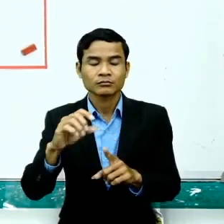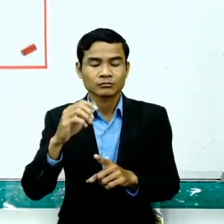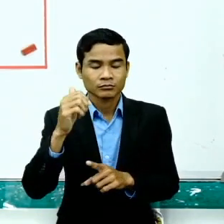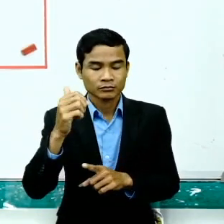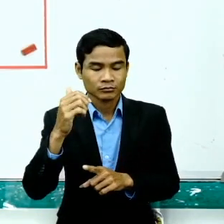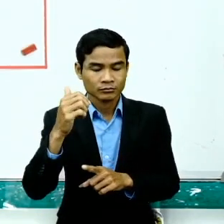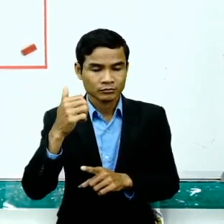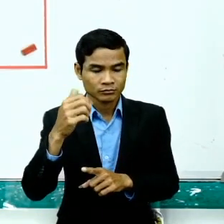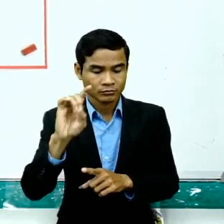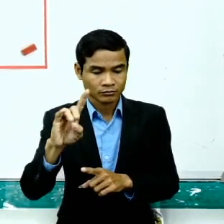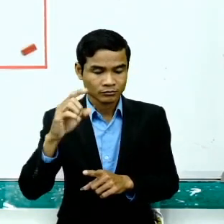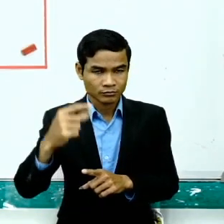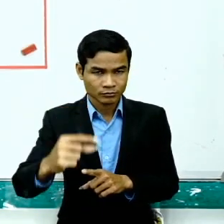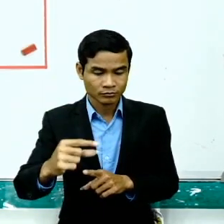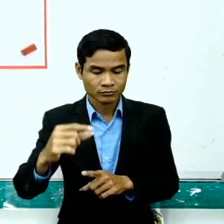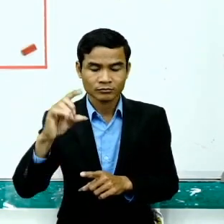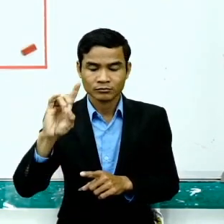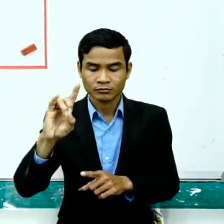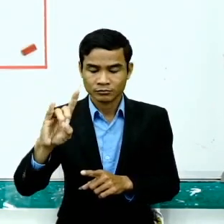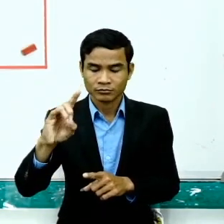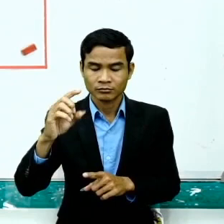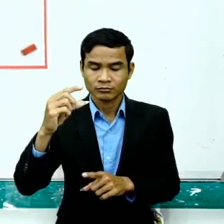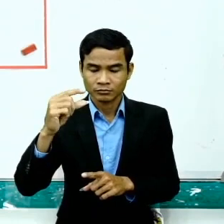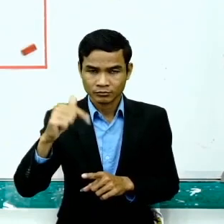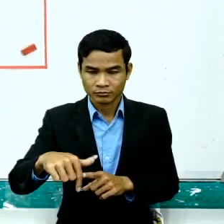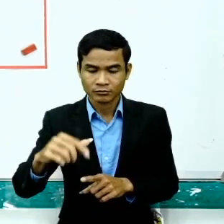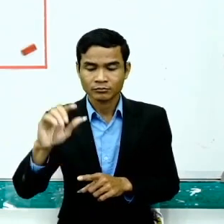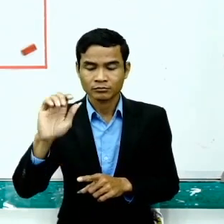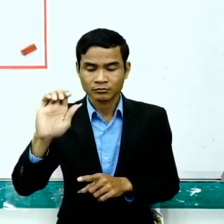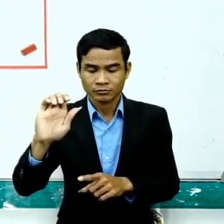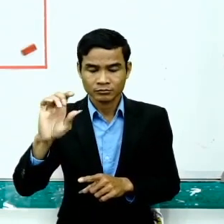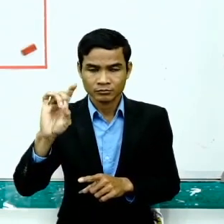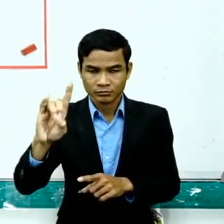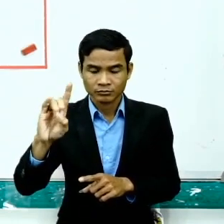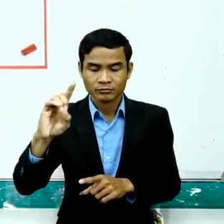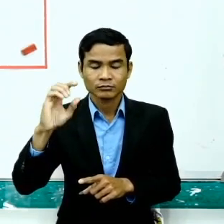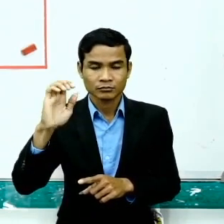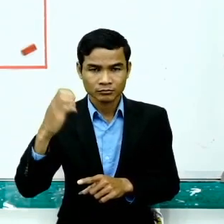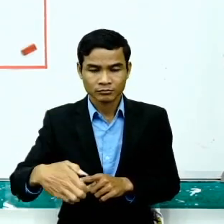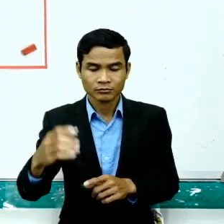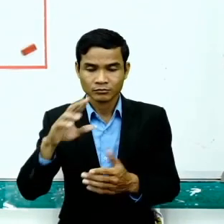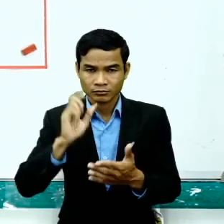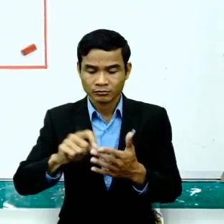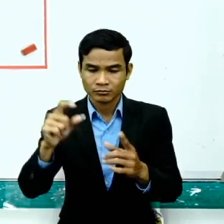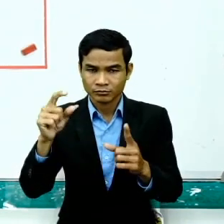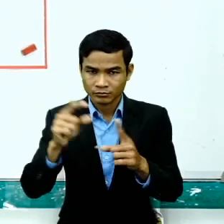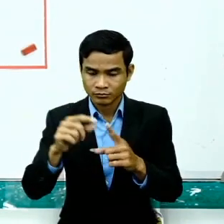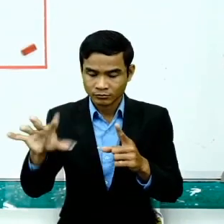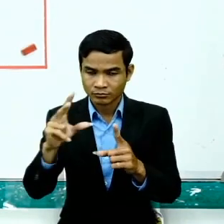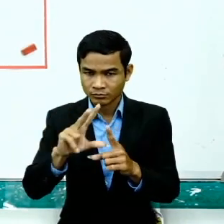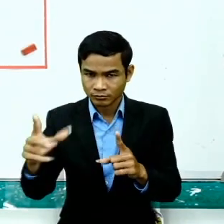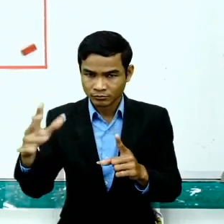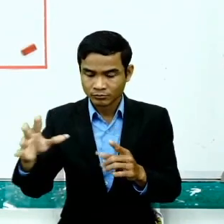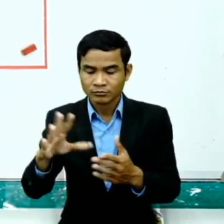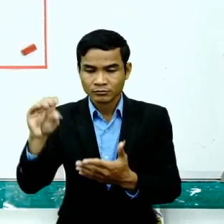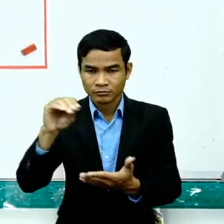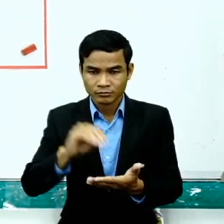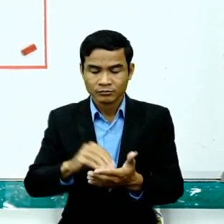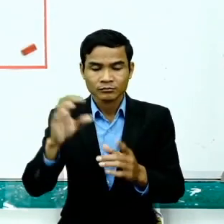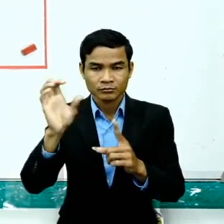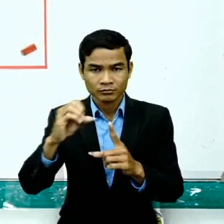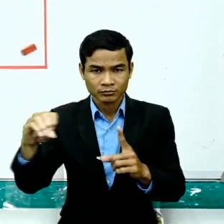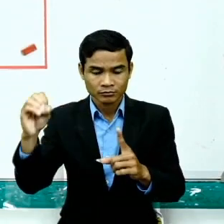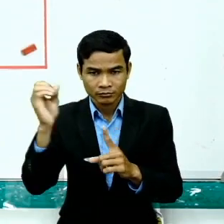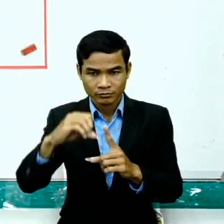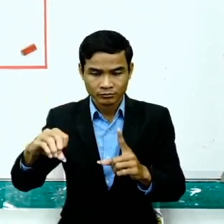mô chừng ngố mô chừng trò chả hai dương xa xe pia xa xe kia hai dương trong lòng đọc bạc bấy đã chốt nó